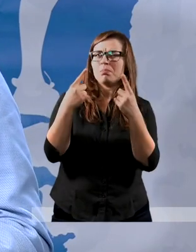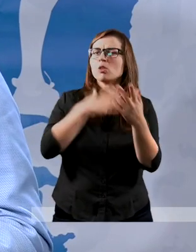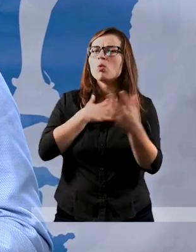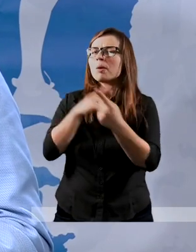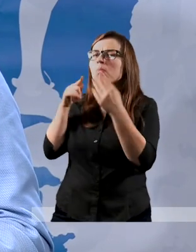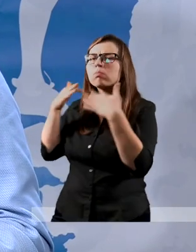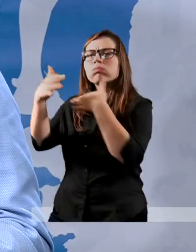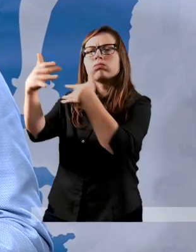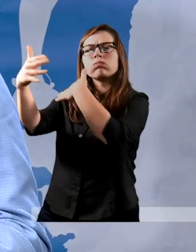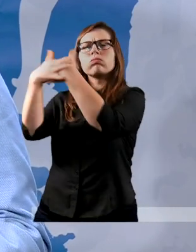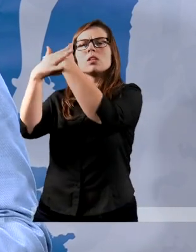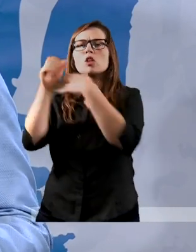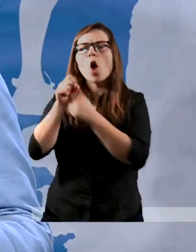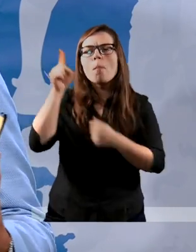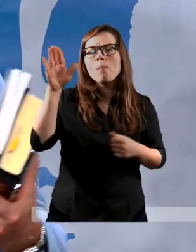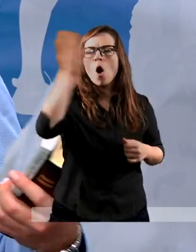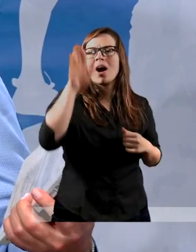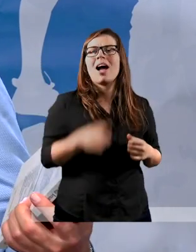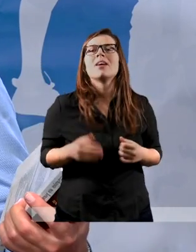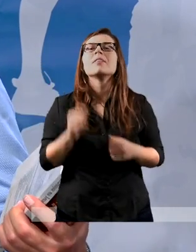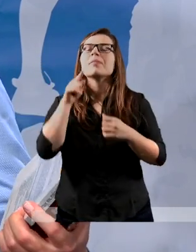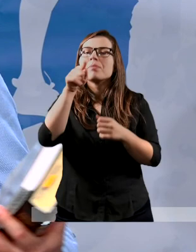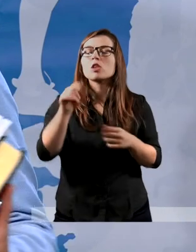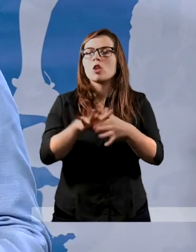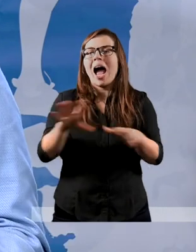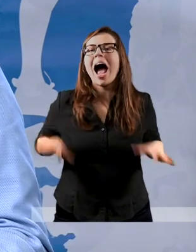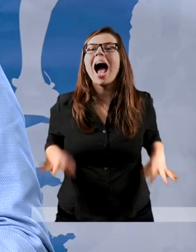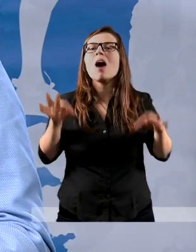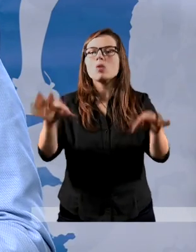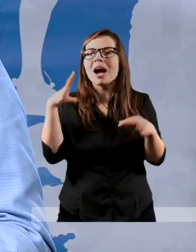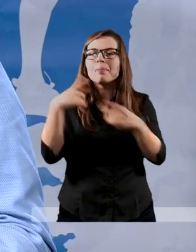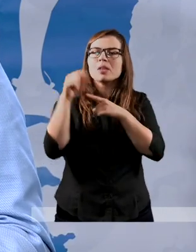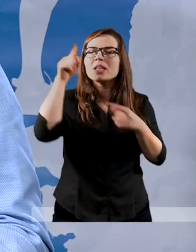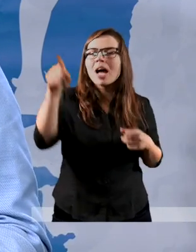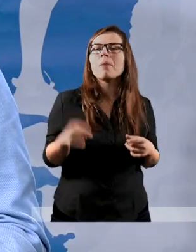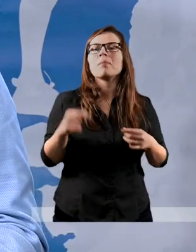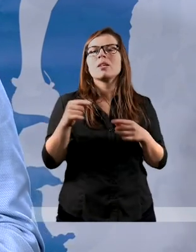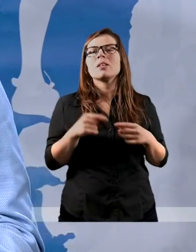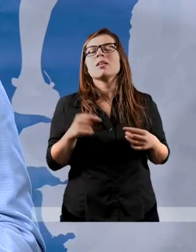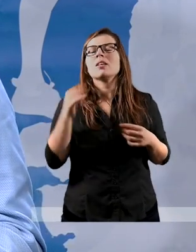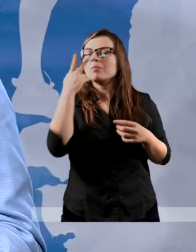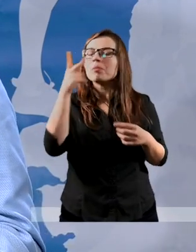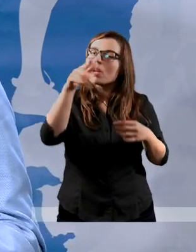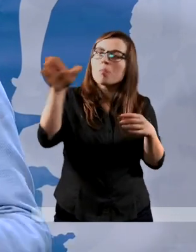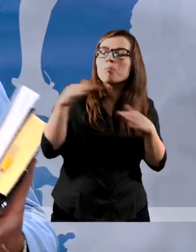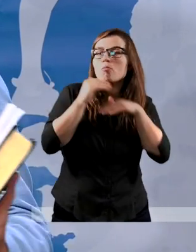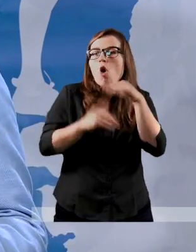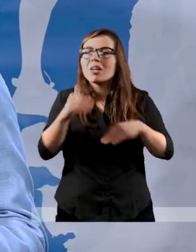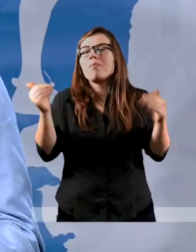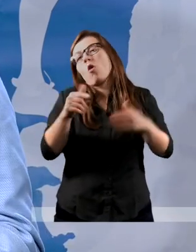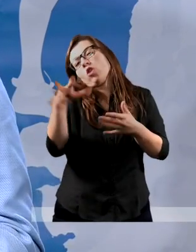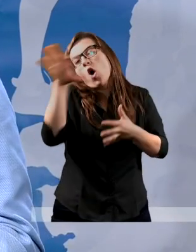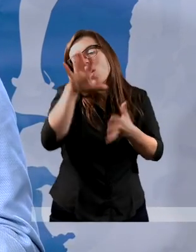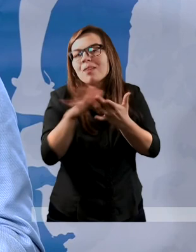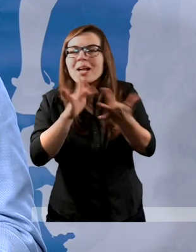Boga. Niedawno 20 sztuk wysłaliśmy do Australii na specjalne zamówienie. Więc także pozdrawiamy wszystkich, którzy być może z całego świata